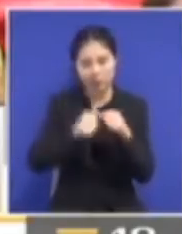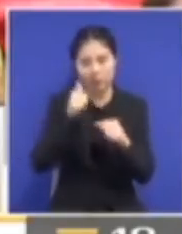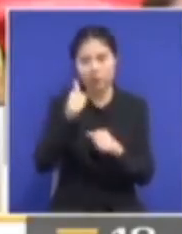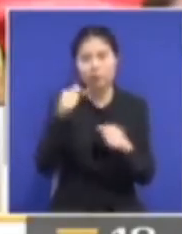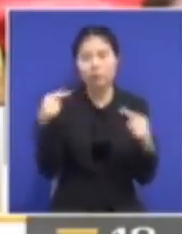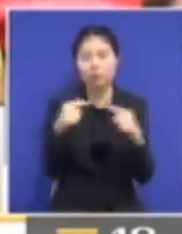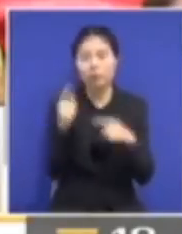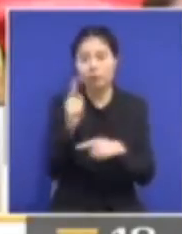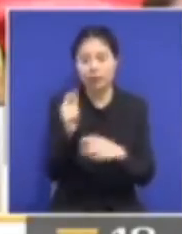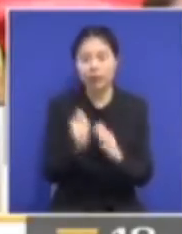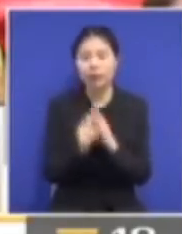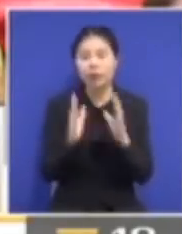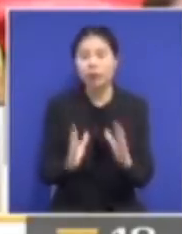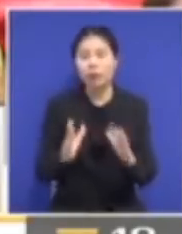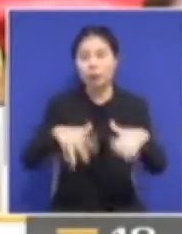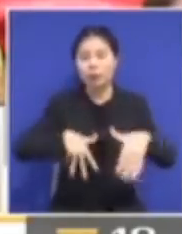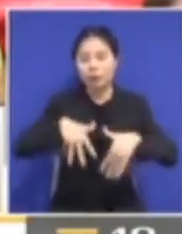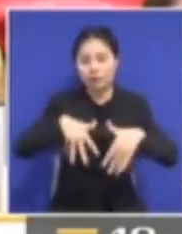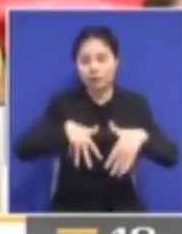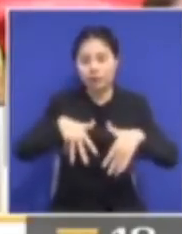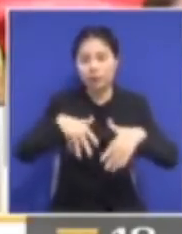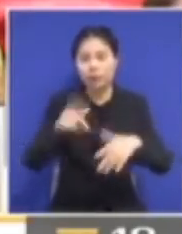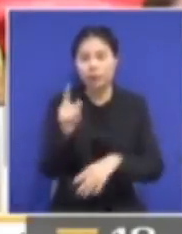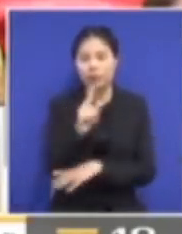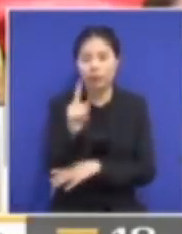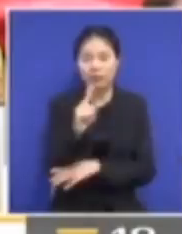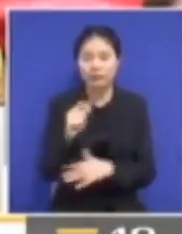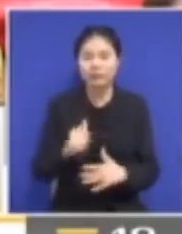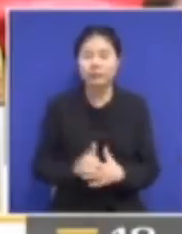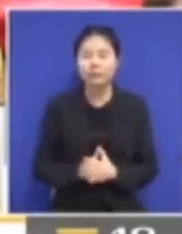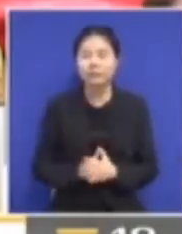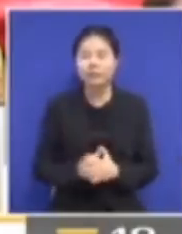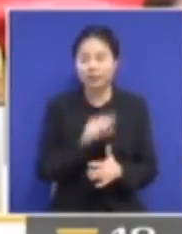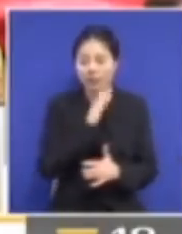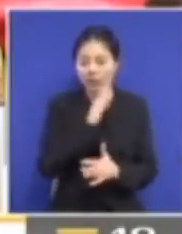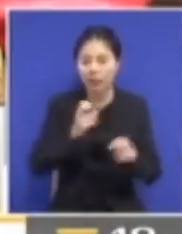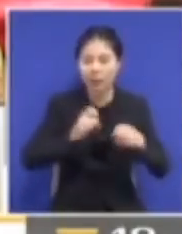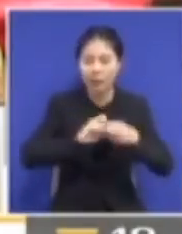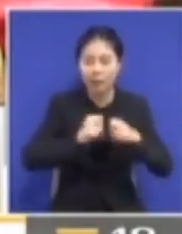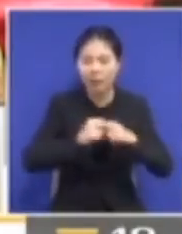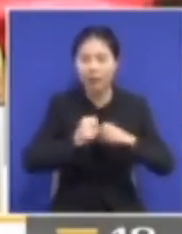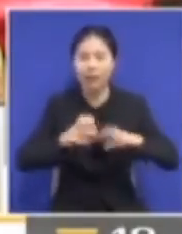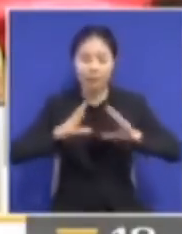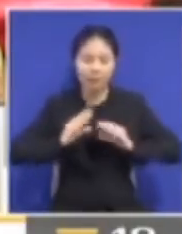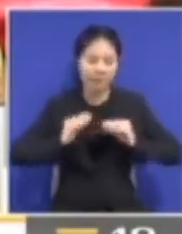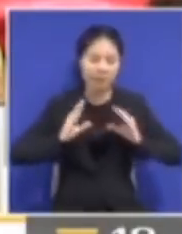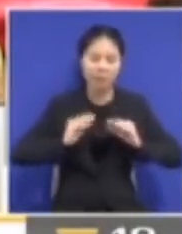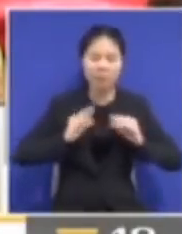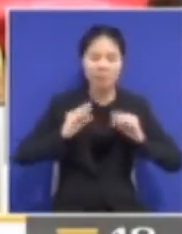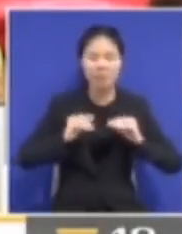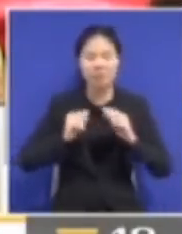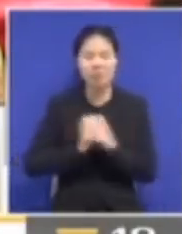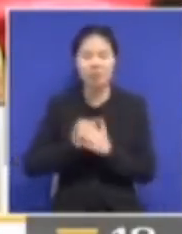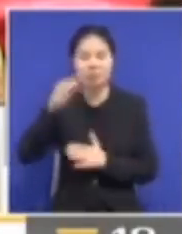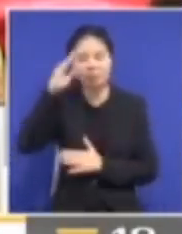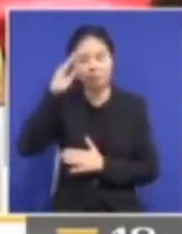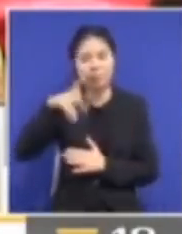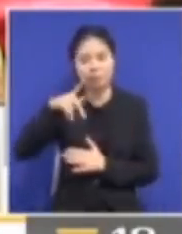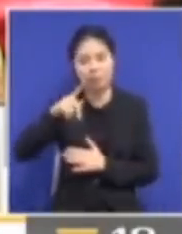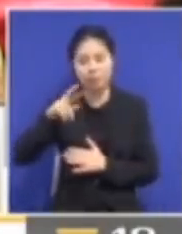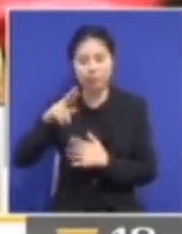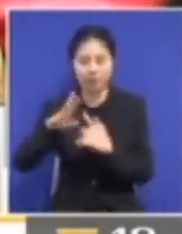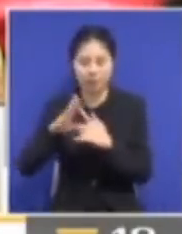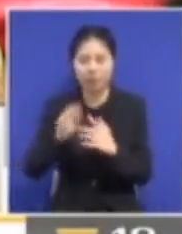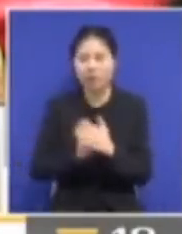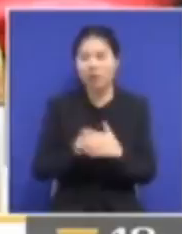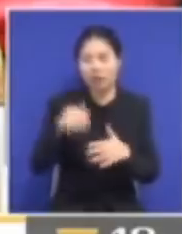ถ้าพี่น้องประชาชนคนไหนหืออือนะครับกระทำการที่ไม่ถูกใจก็มาจะเรียก